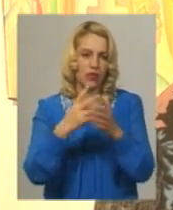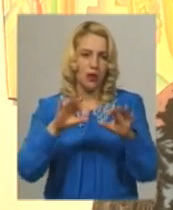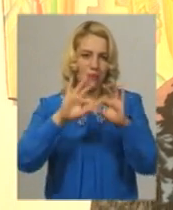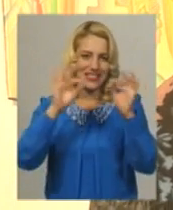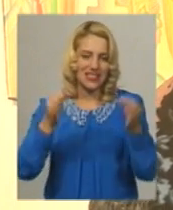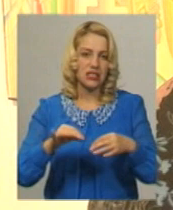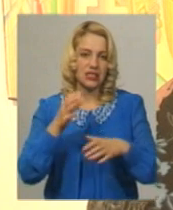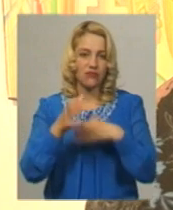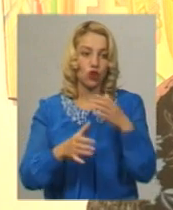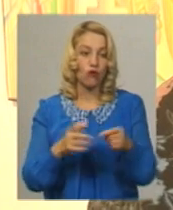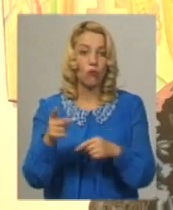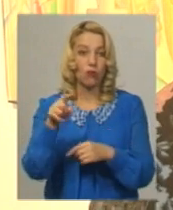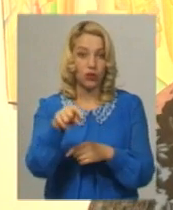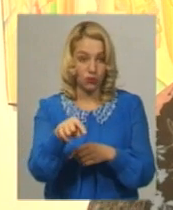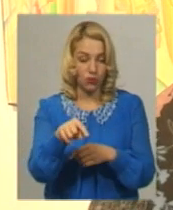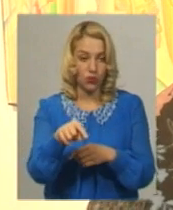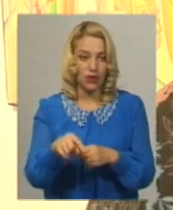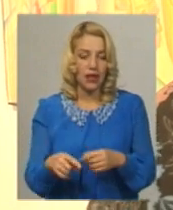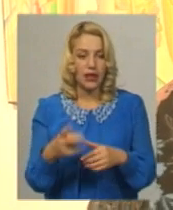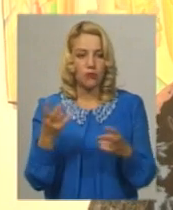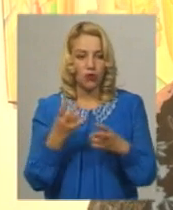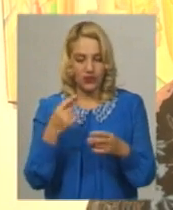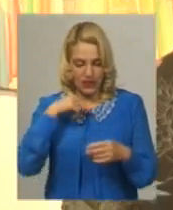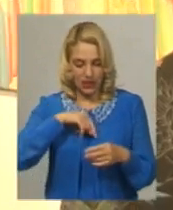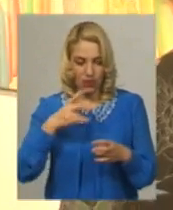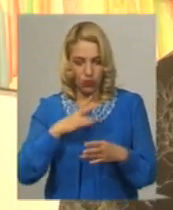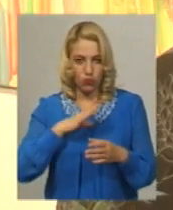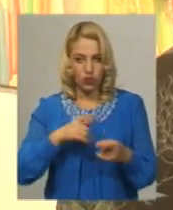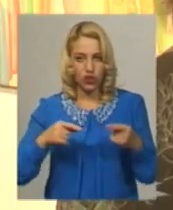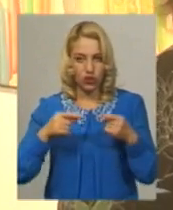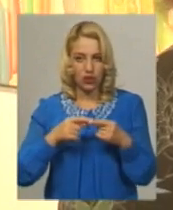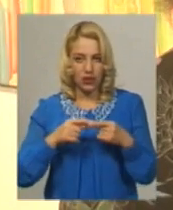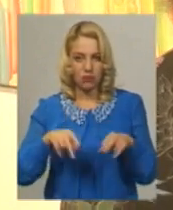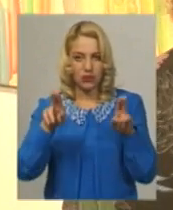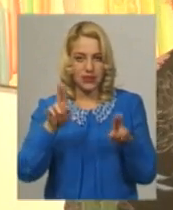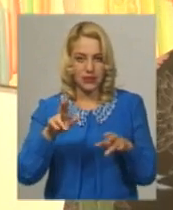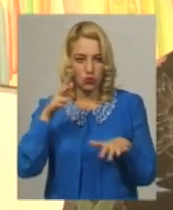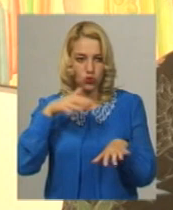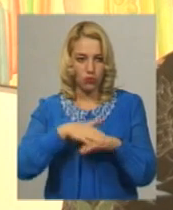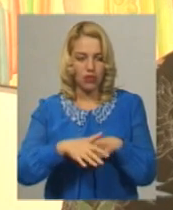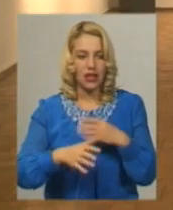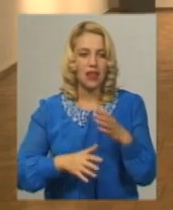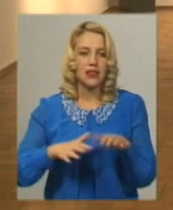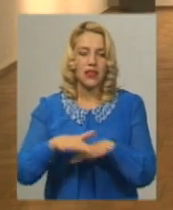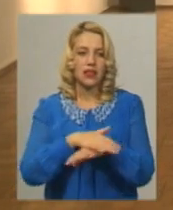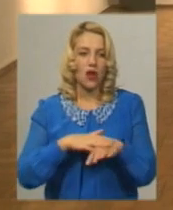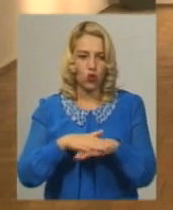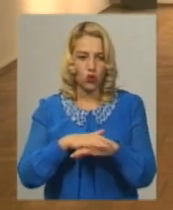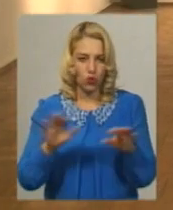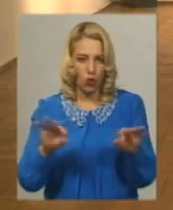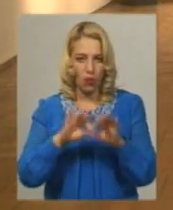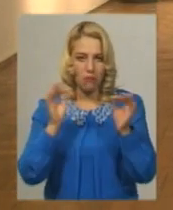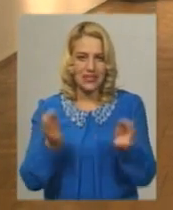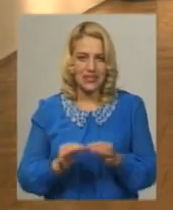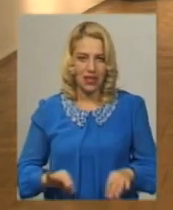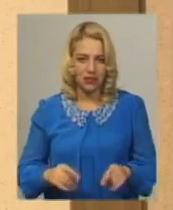світовому. Притому всередині тебе має бути абсолютно чіткий принцип розуміння народного мистецтва. Михайло Бочу склав